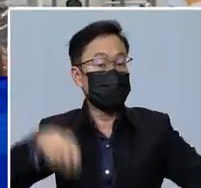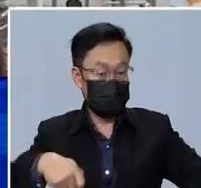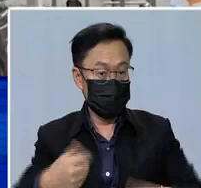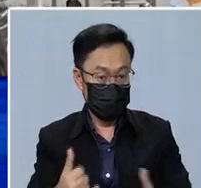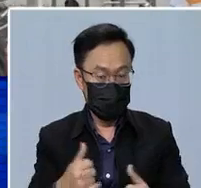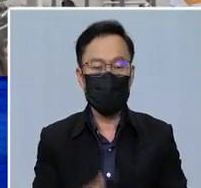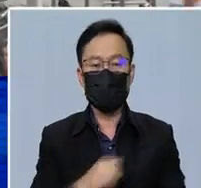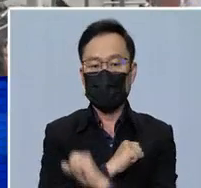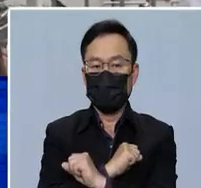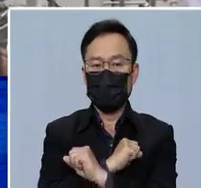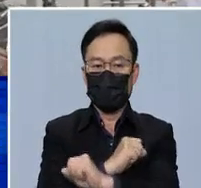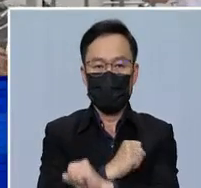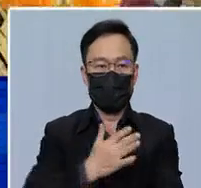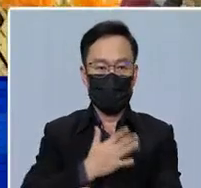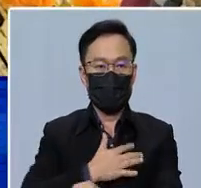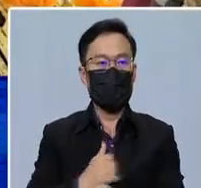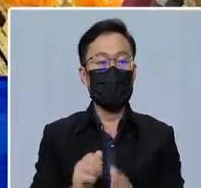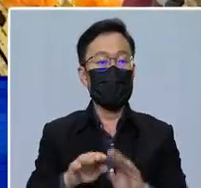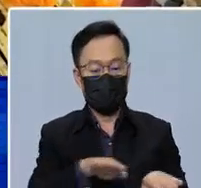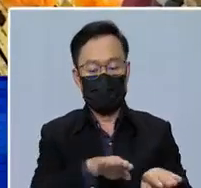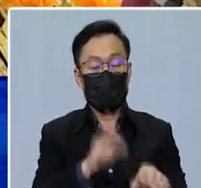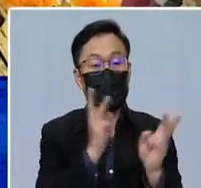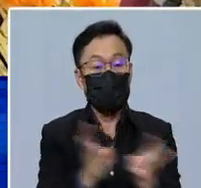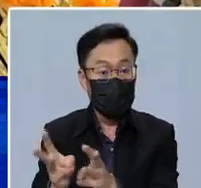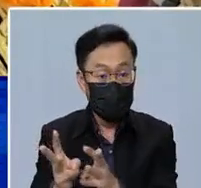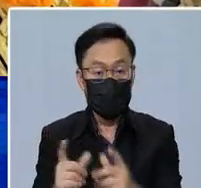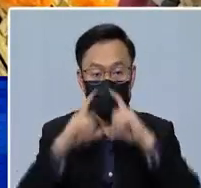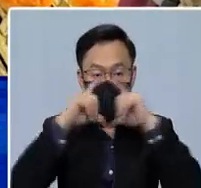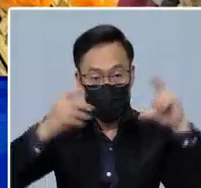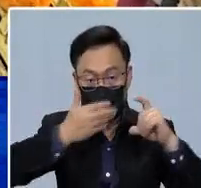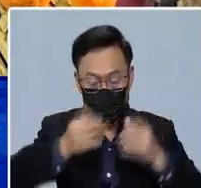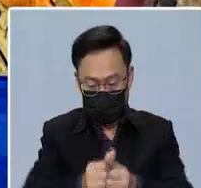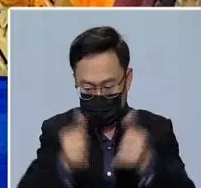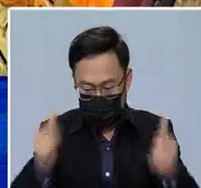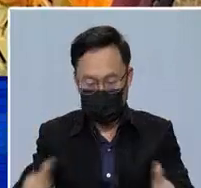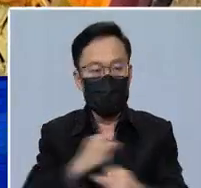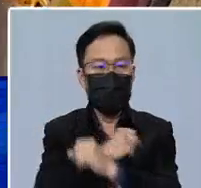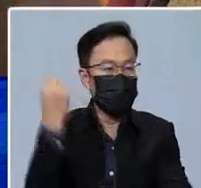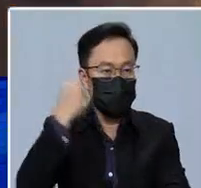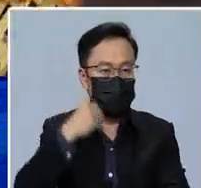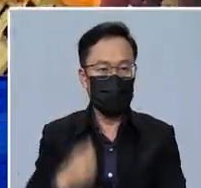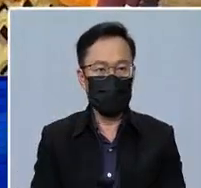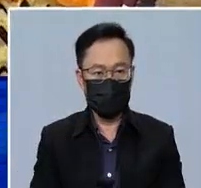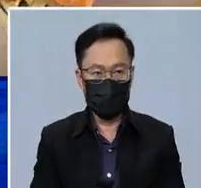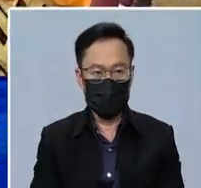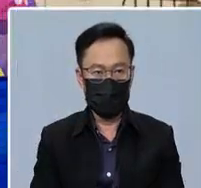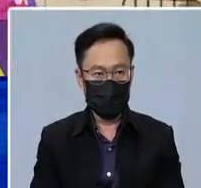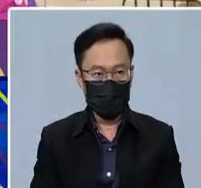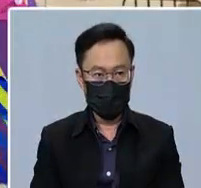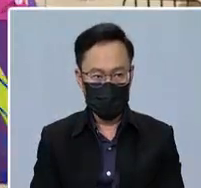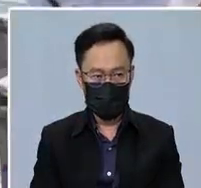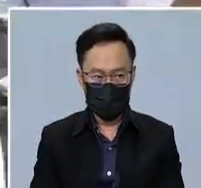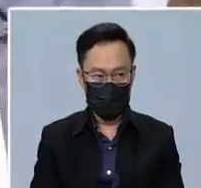กันตัวเองจากโควิด-19 ด้วยการเว้นระยะห่างและสวมหน้ากากตามมาตรการของรัฐบาลอย่างเคร่งครัดครับ ค่ะวัน